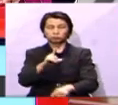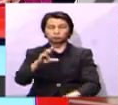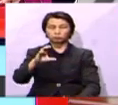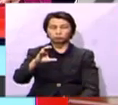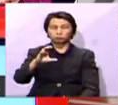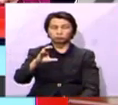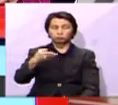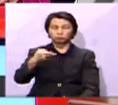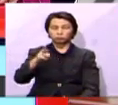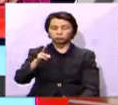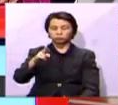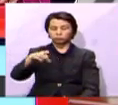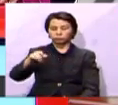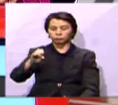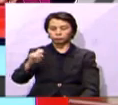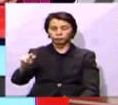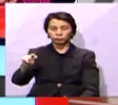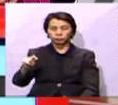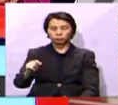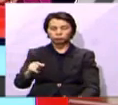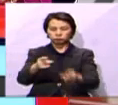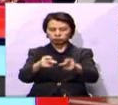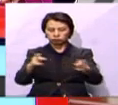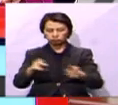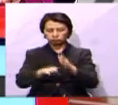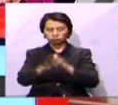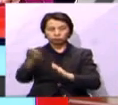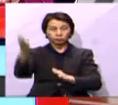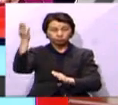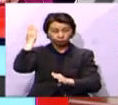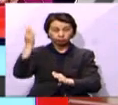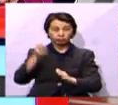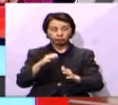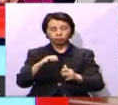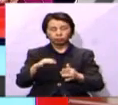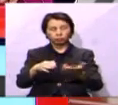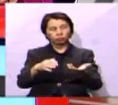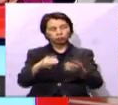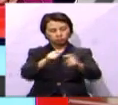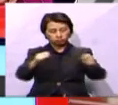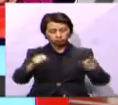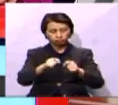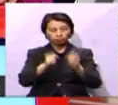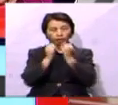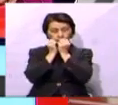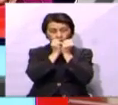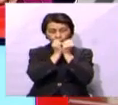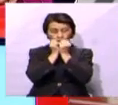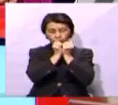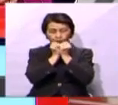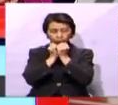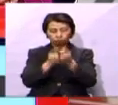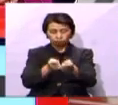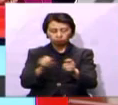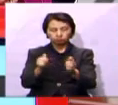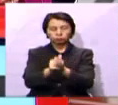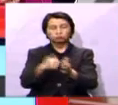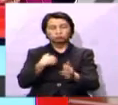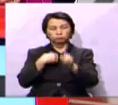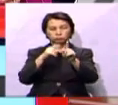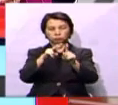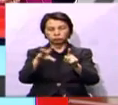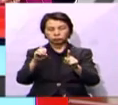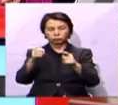Cuping. Pembangunan kawasan bekas ladang tebu seluas 2,492 ekar itu meliputi